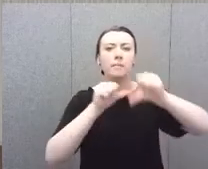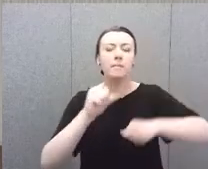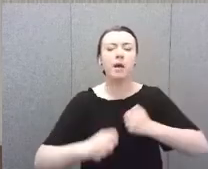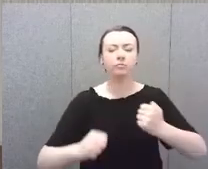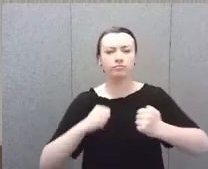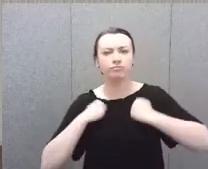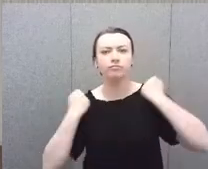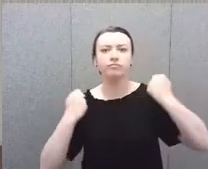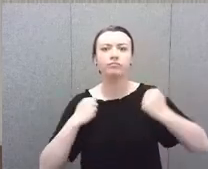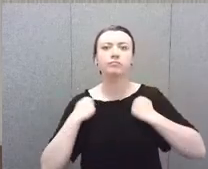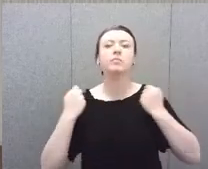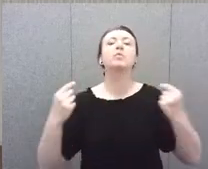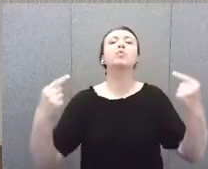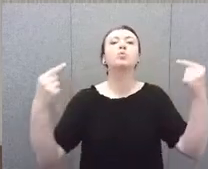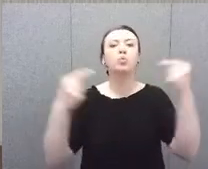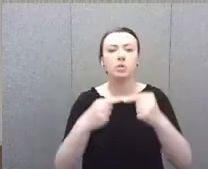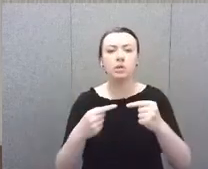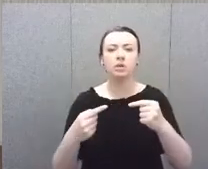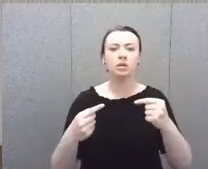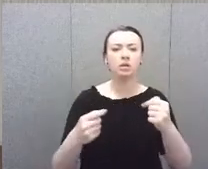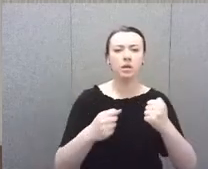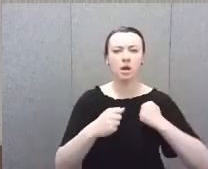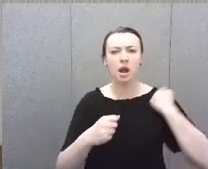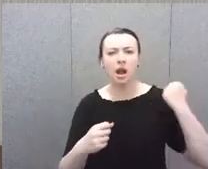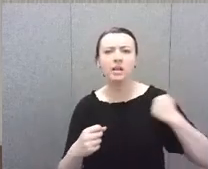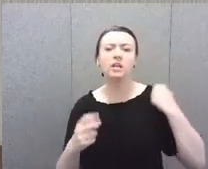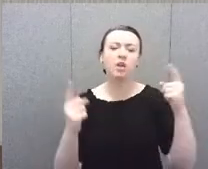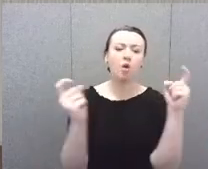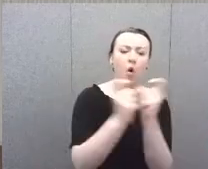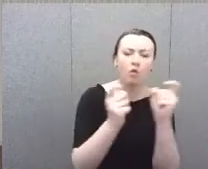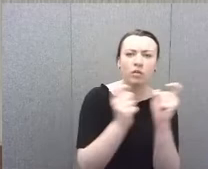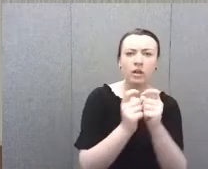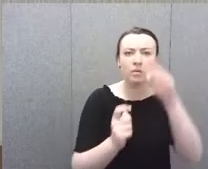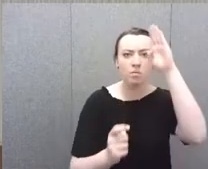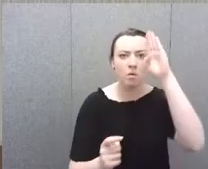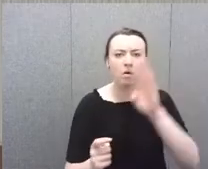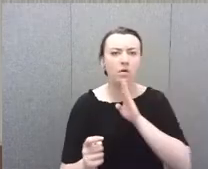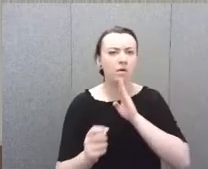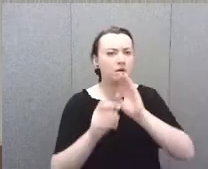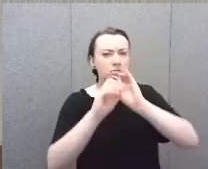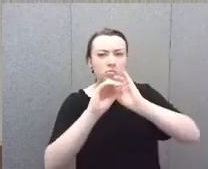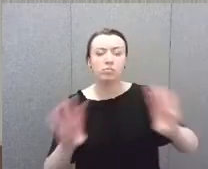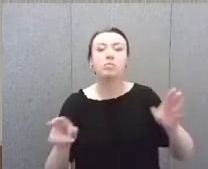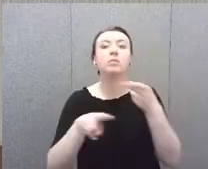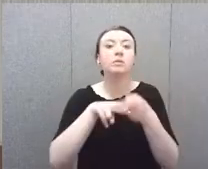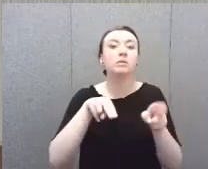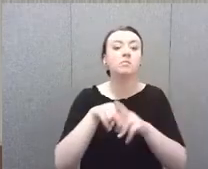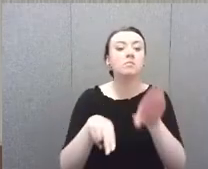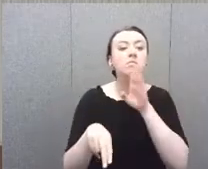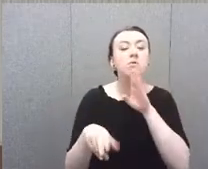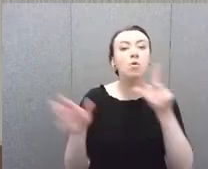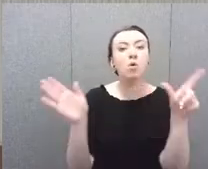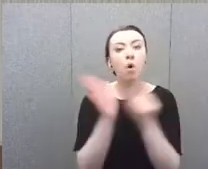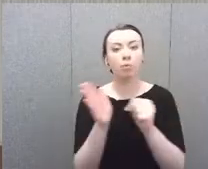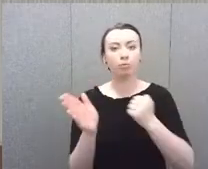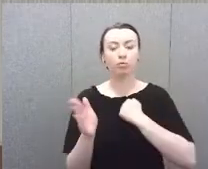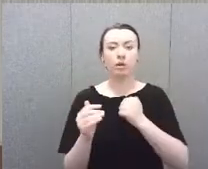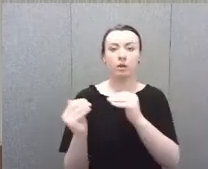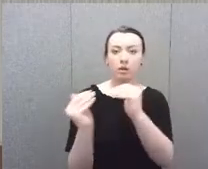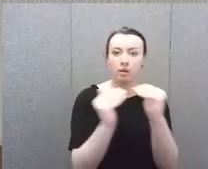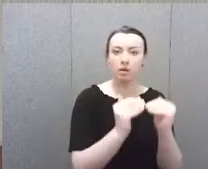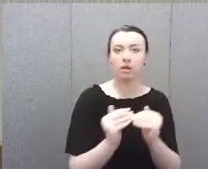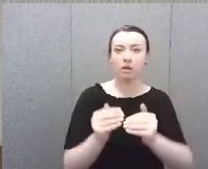Резолюция было результатом столетней дискуссии в решении конфликтов, которые в